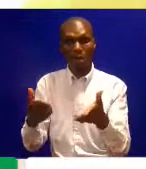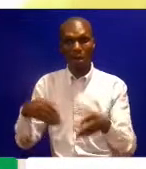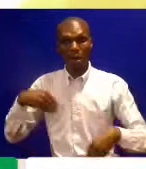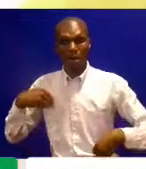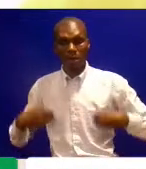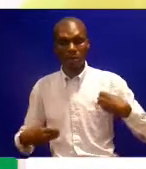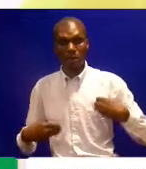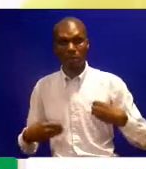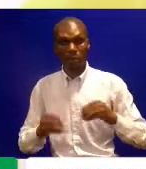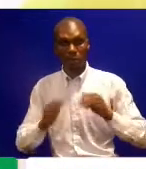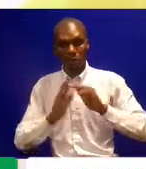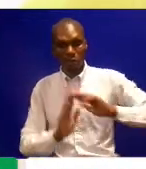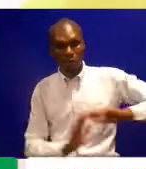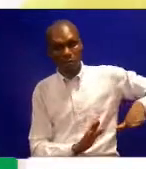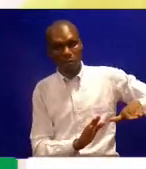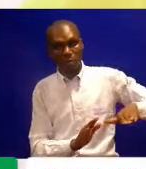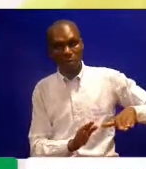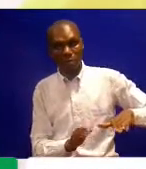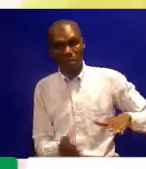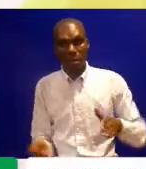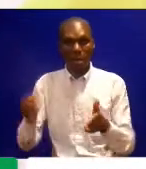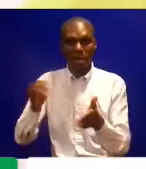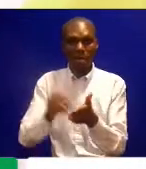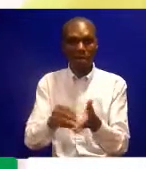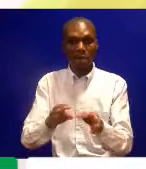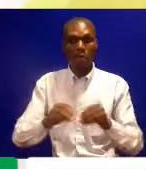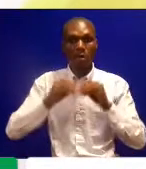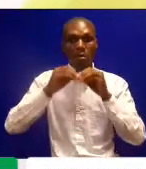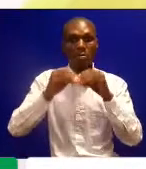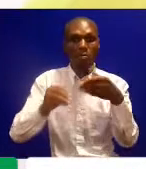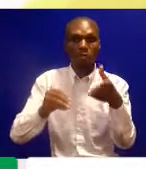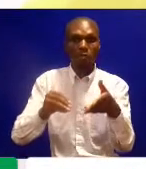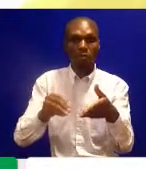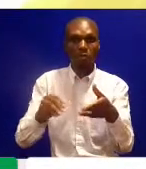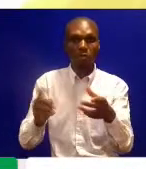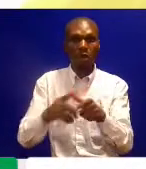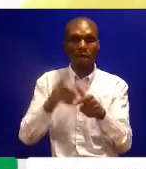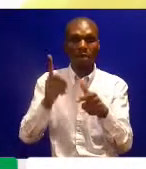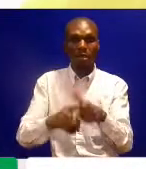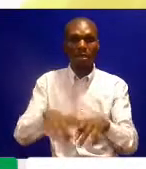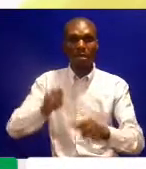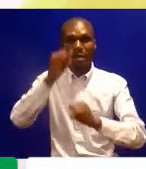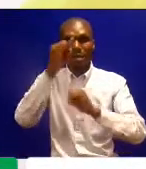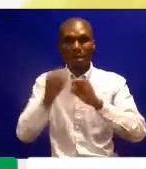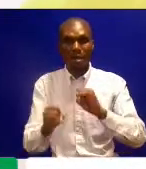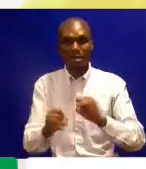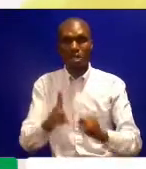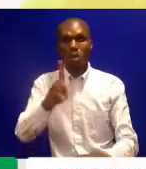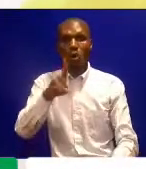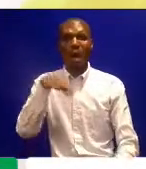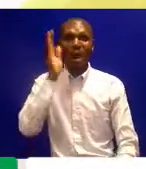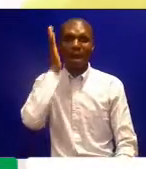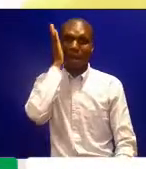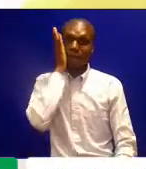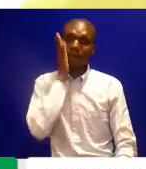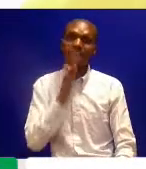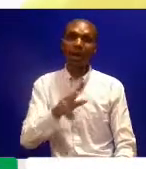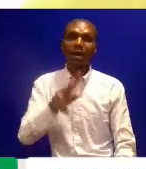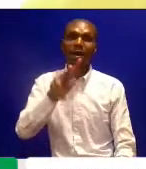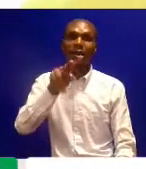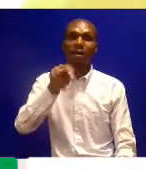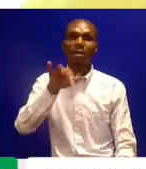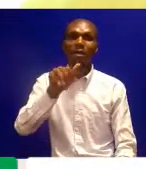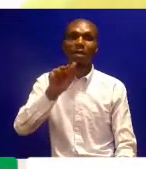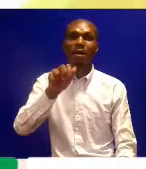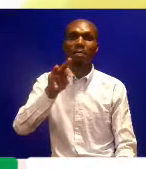Na go tigana na roboti rubono ni gotos komutuika so roboti ronde bono omori oye omugako yo mukuru asense mo ya nyamache